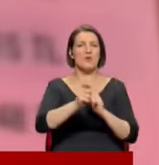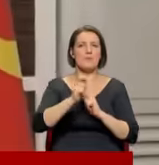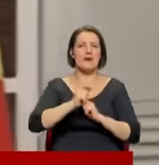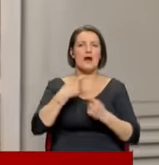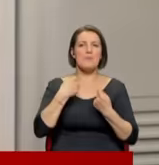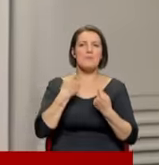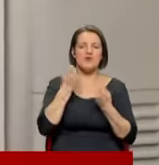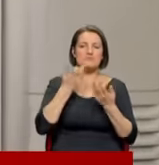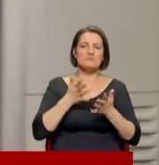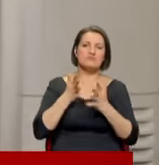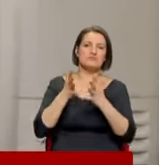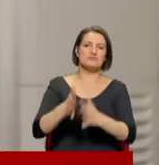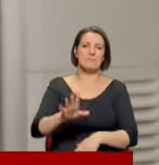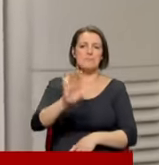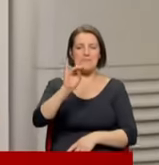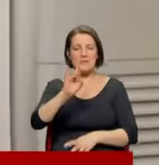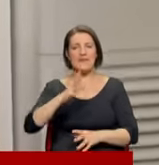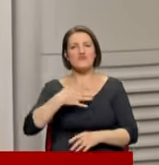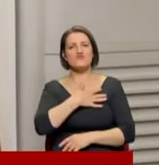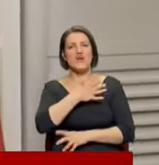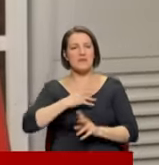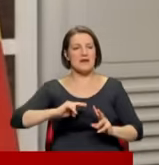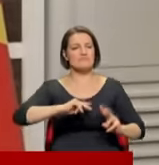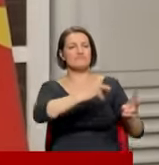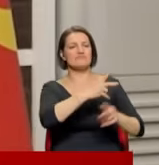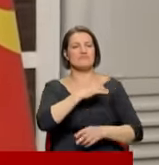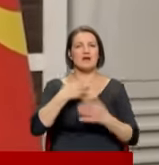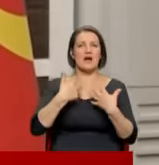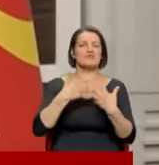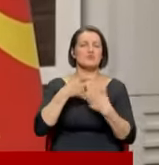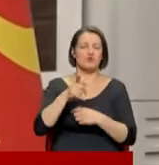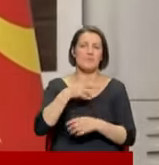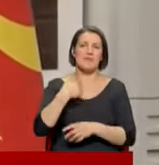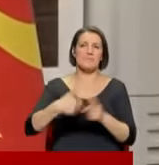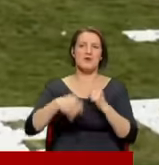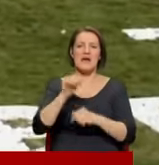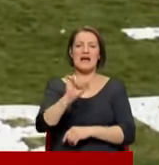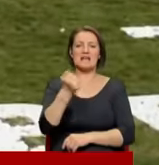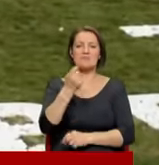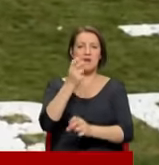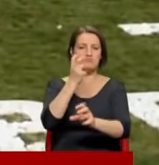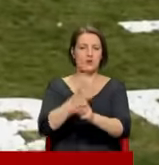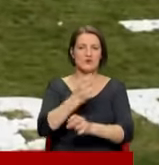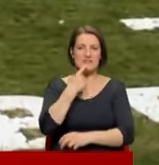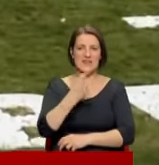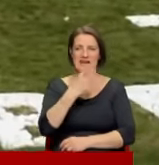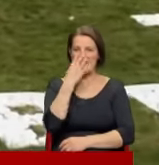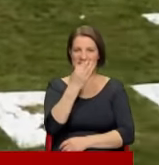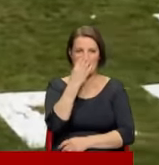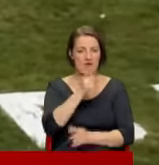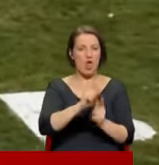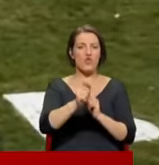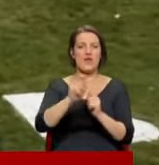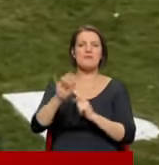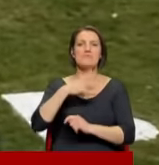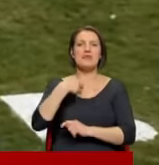israf tartışmaları. MHP'den CHP'ye geçen Kastamonu Belediye Başkanı Hasan Baltacı, kasada para yok diyerek ikramiyelerini